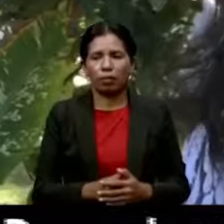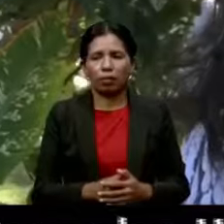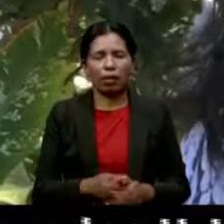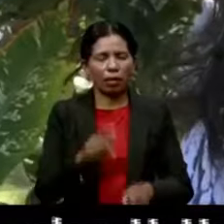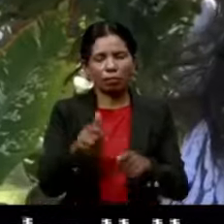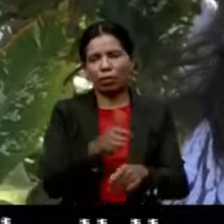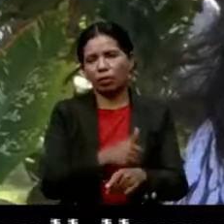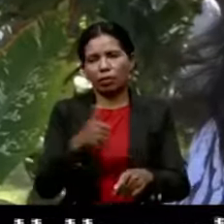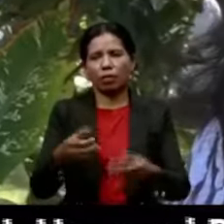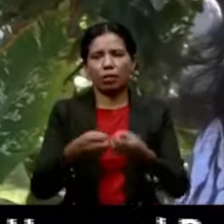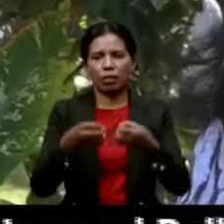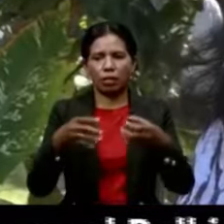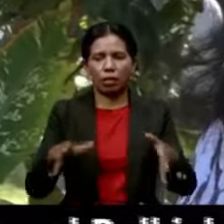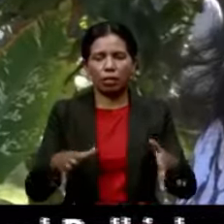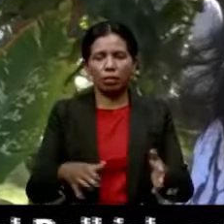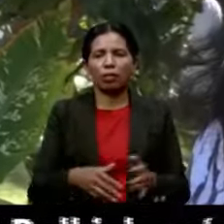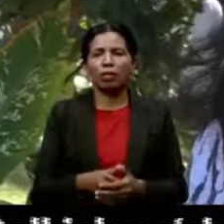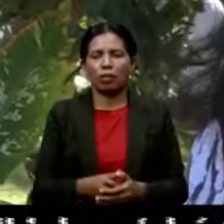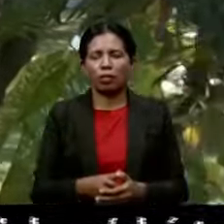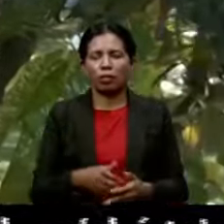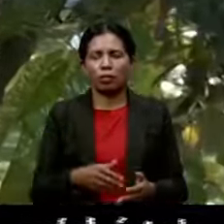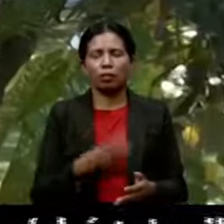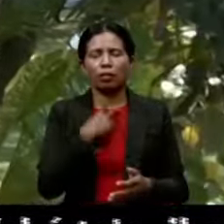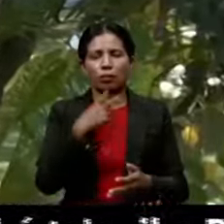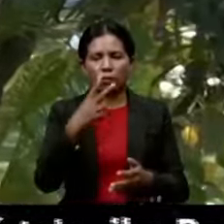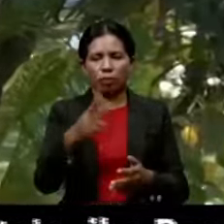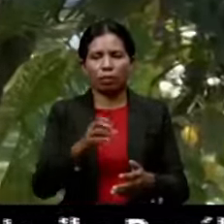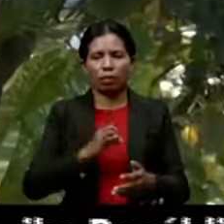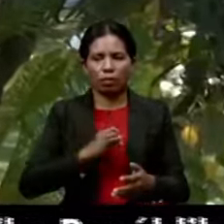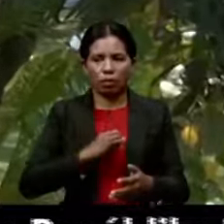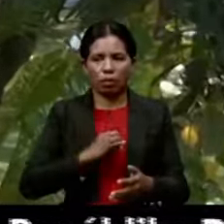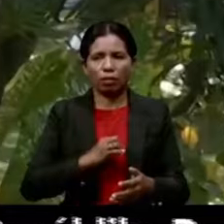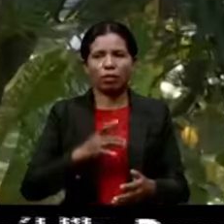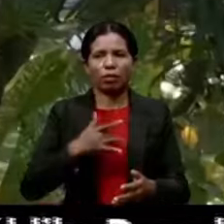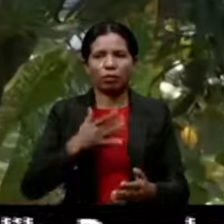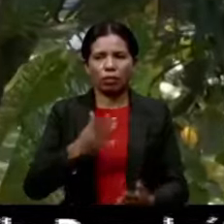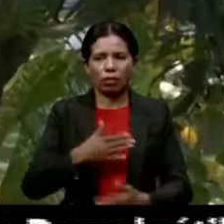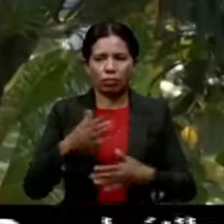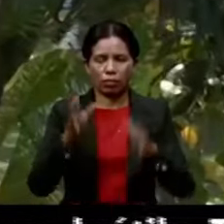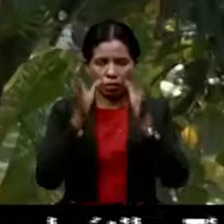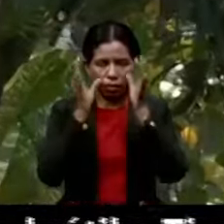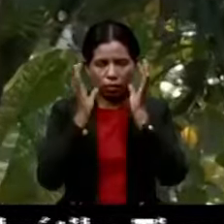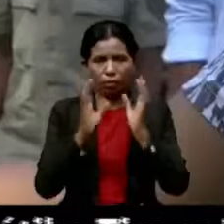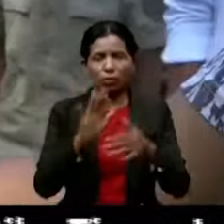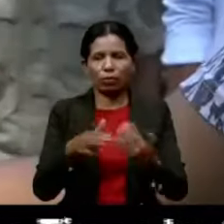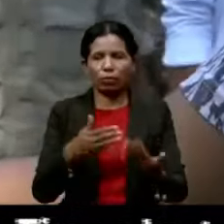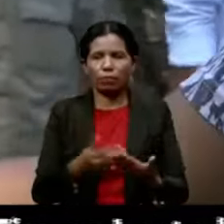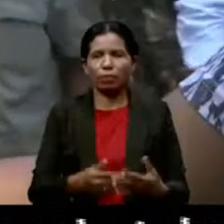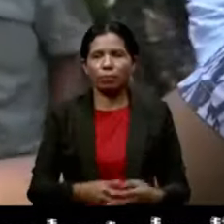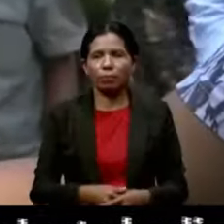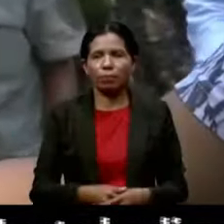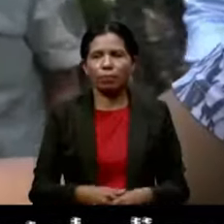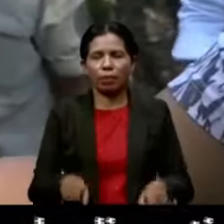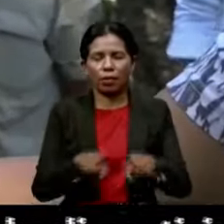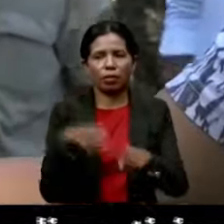lacunia is lacunia lian né mac hau sente contente ho triste hau sente ho tu no